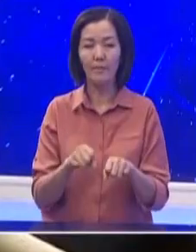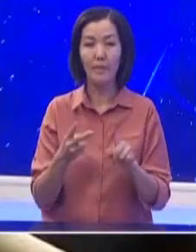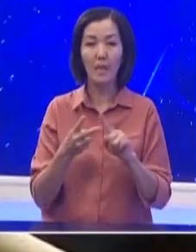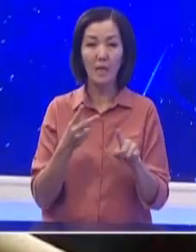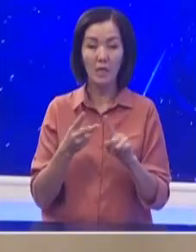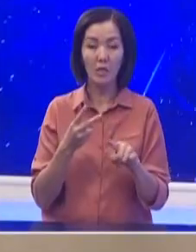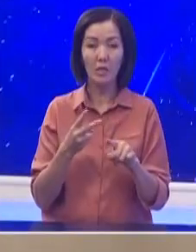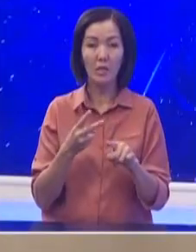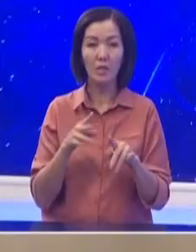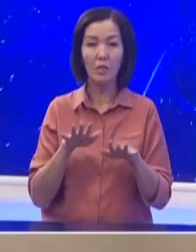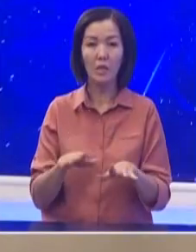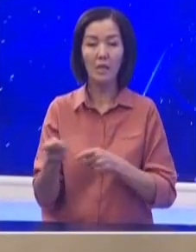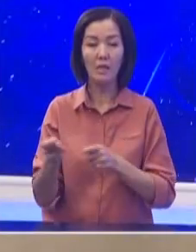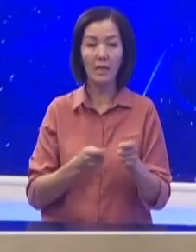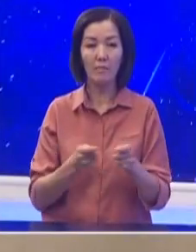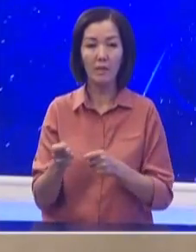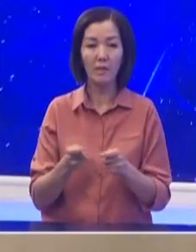Екіншіден жергілікті әкімдіктер